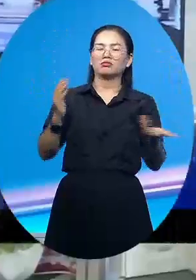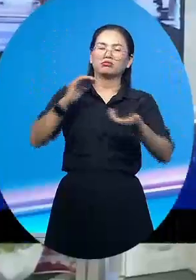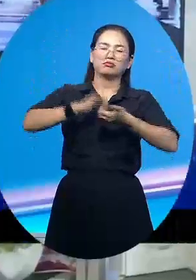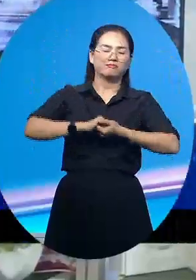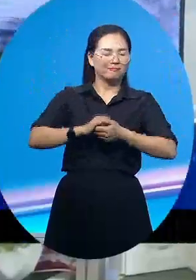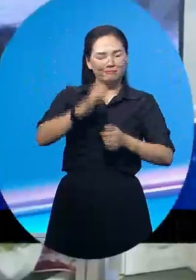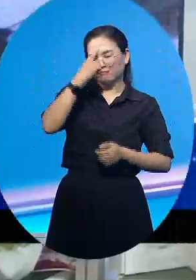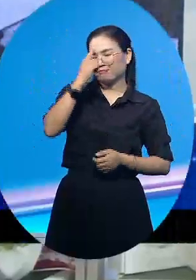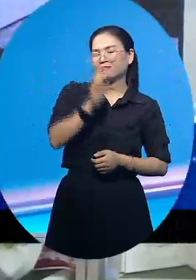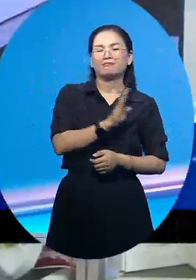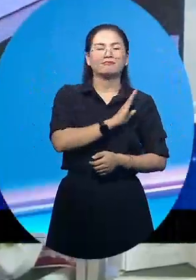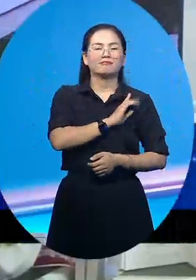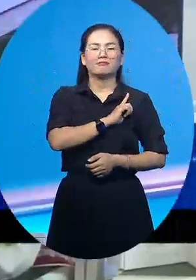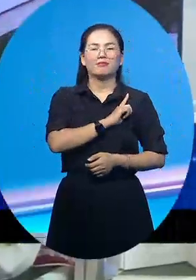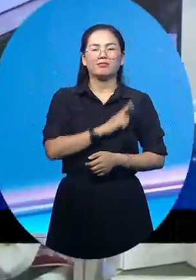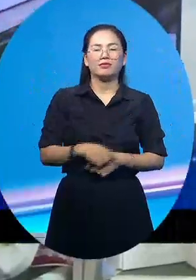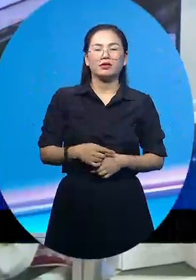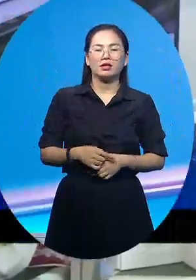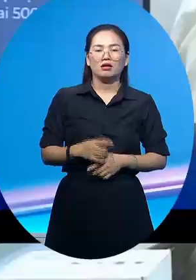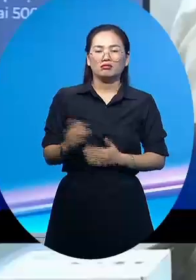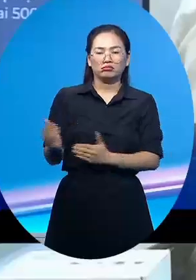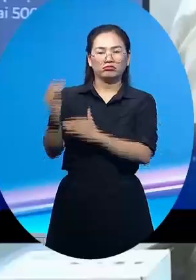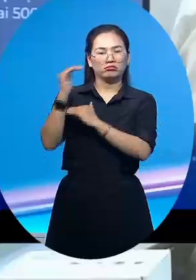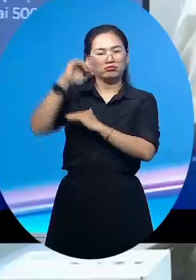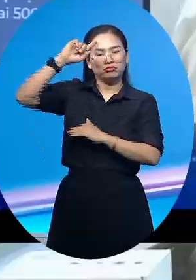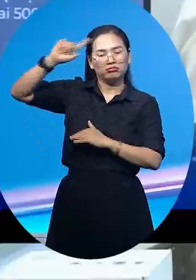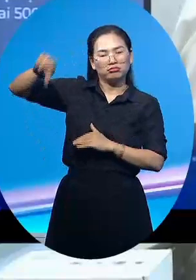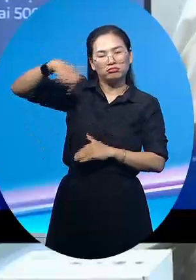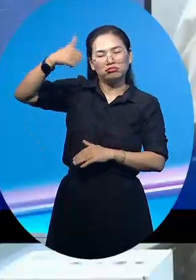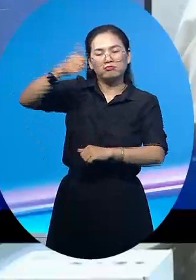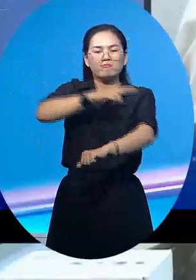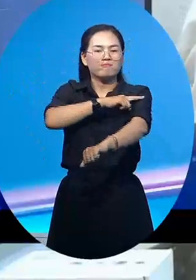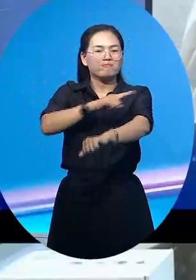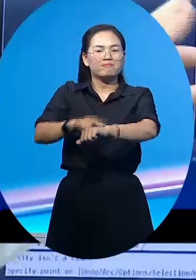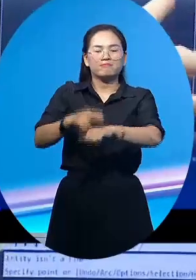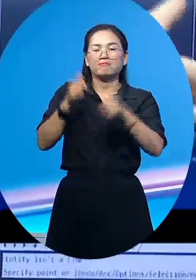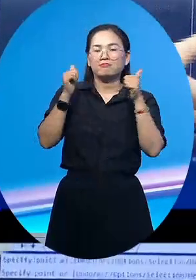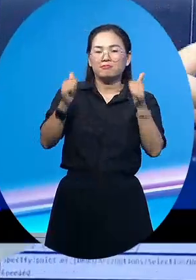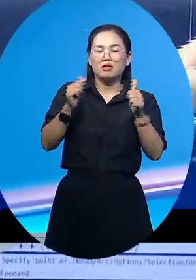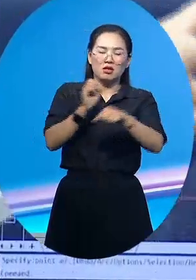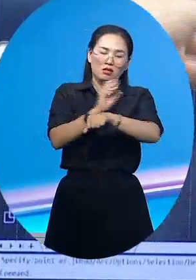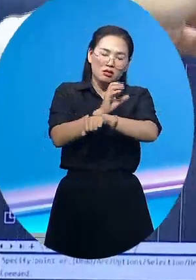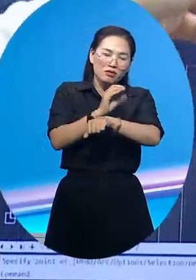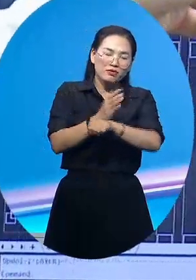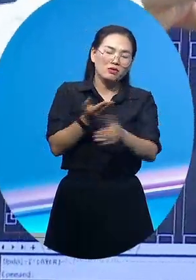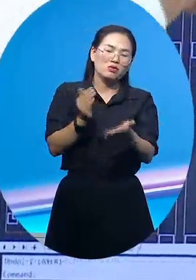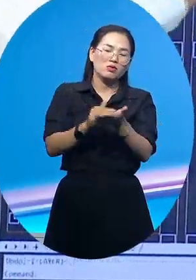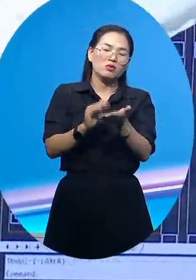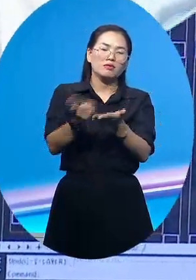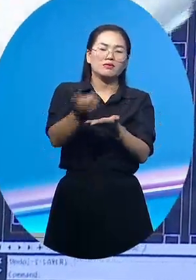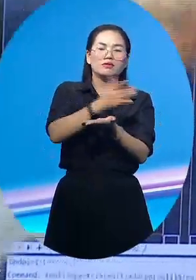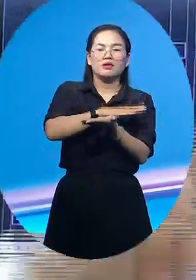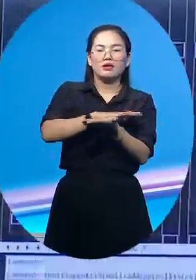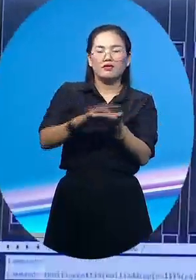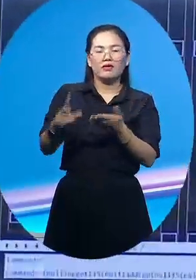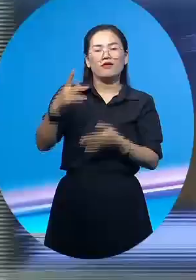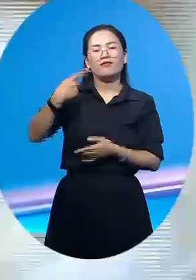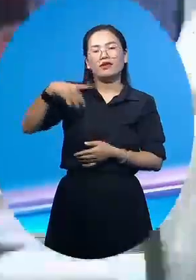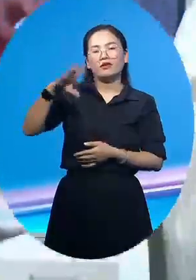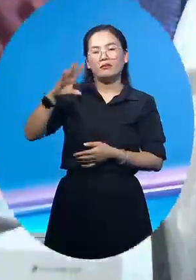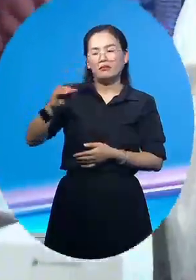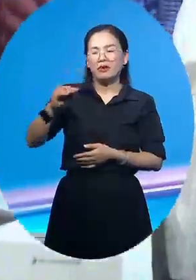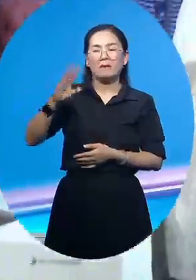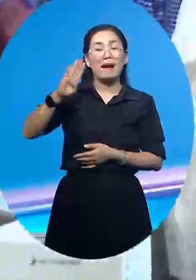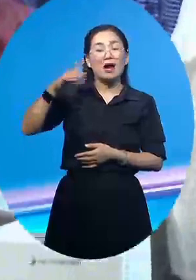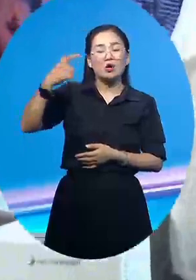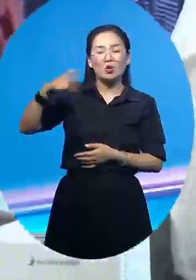tập đoàn lớn với bề dày kinh nghiệm cùng đội ngũ kỹ sư trình độ cao đơn vị luôn tư vấn và cung cấp giải pháp bản quyền phù hợp hướng tới